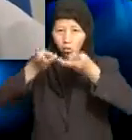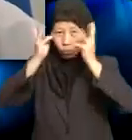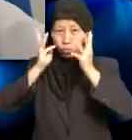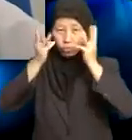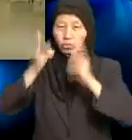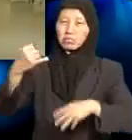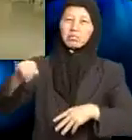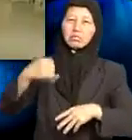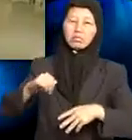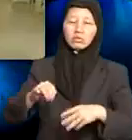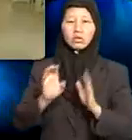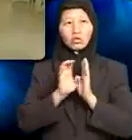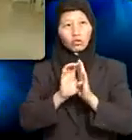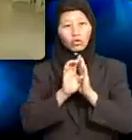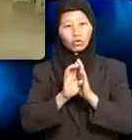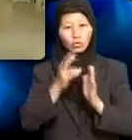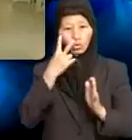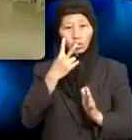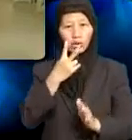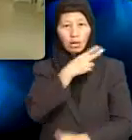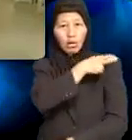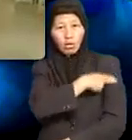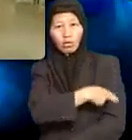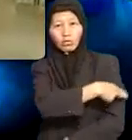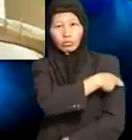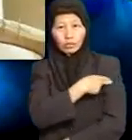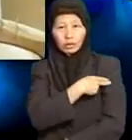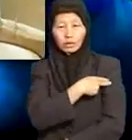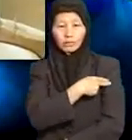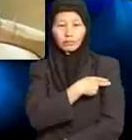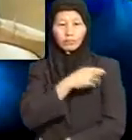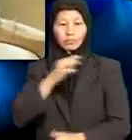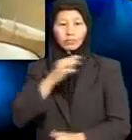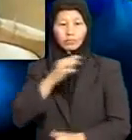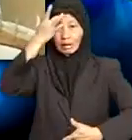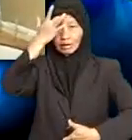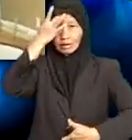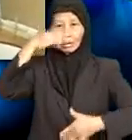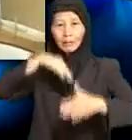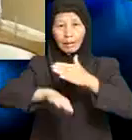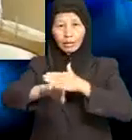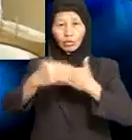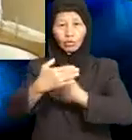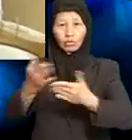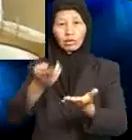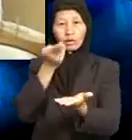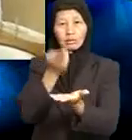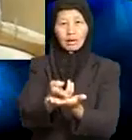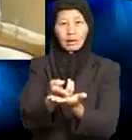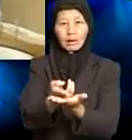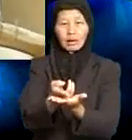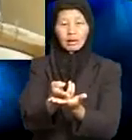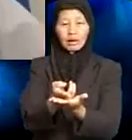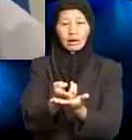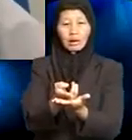sempurna. Contohnya kalau kita lihat di hospital-hospital, biasanya pesakit yang masuk ke ward tu dan terbaring di katil tu ada